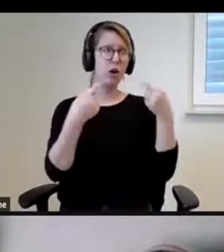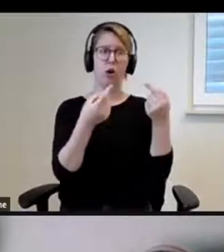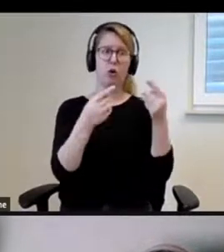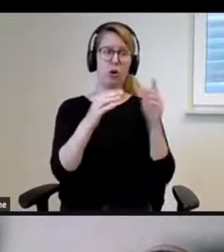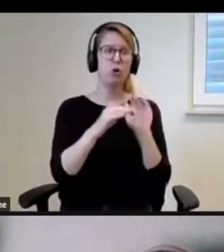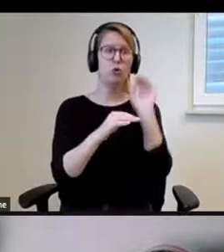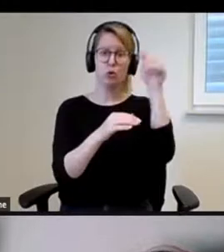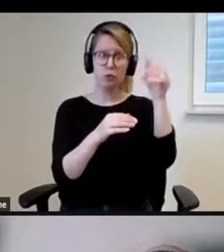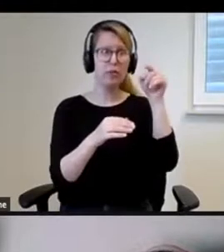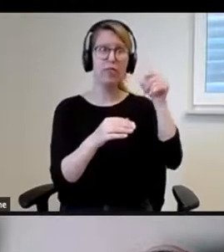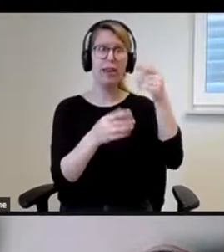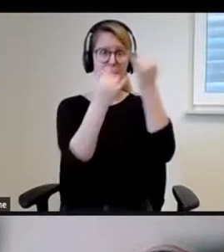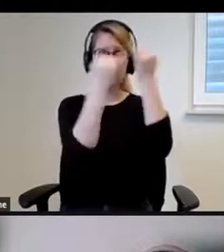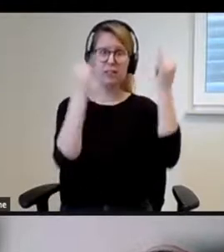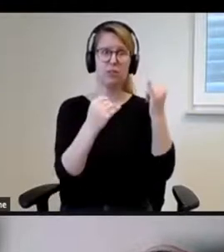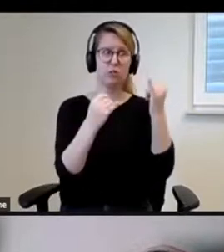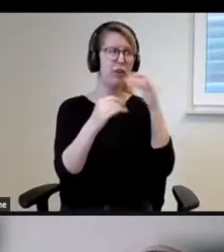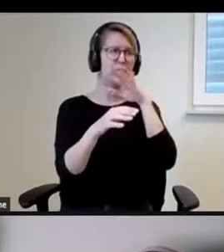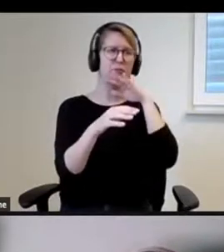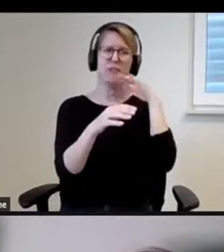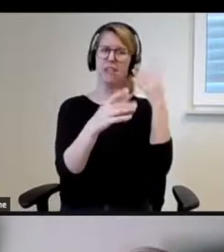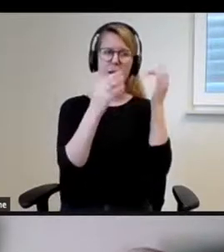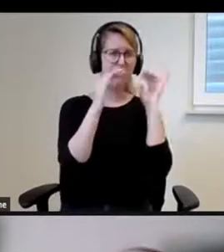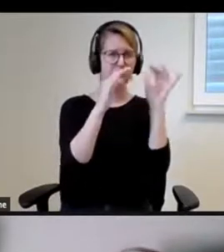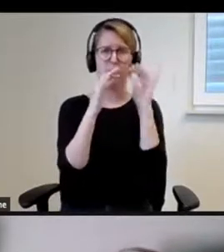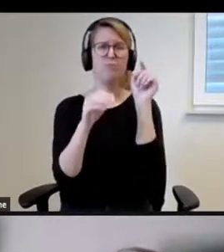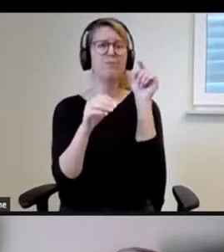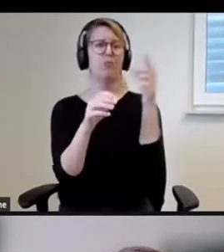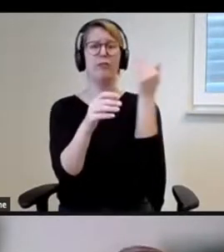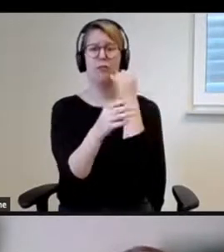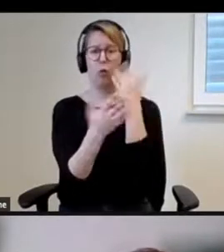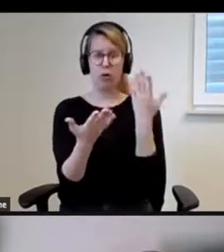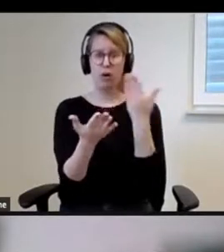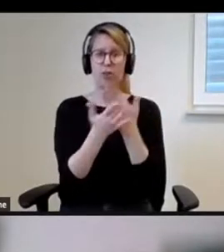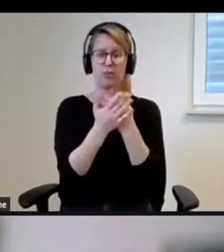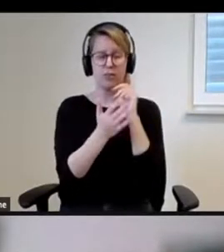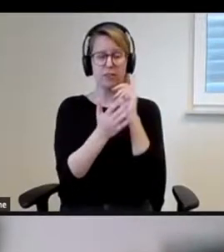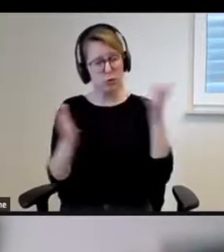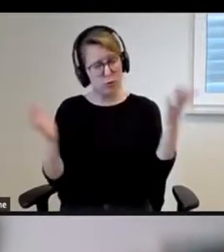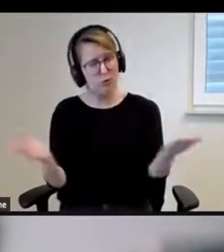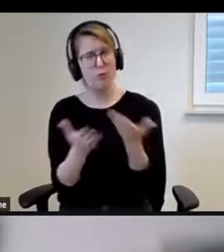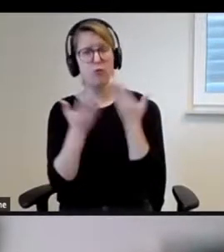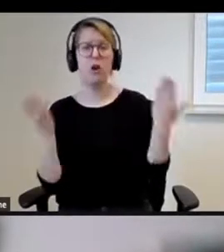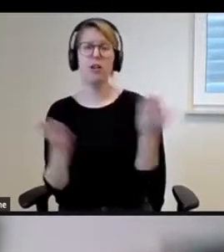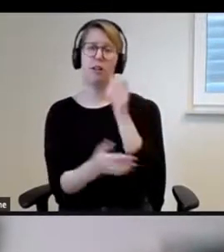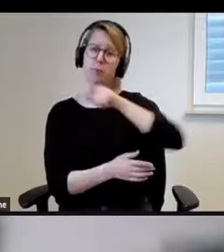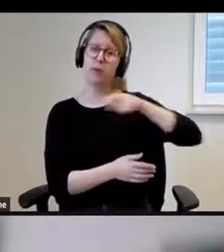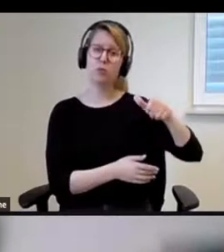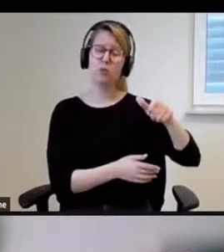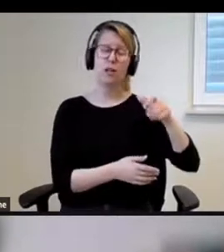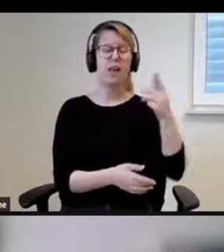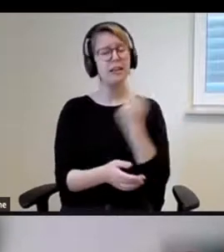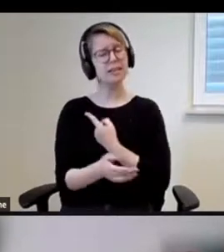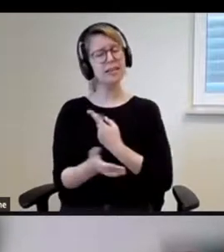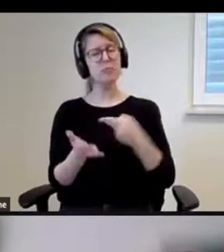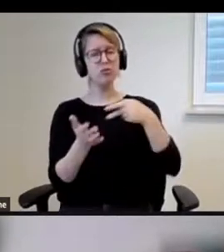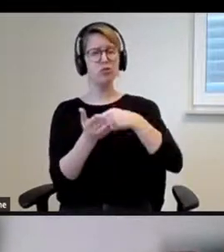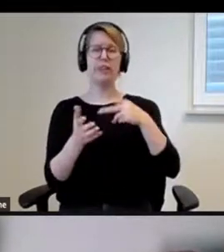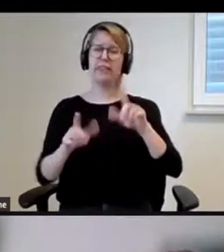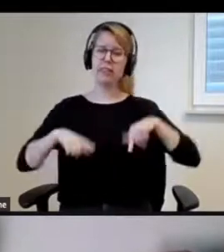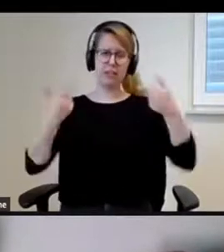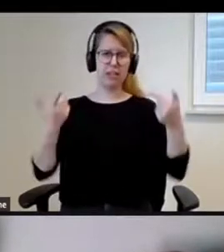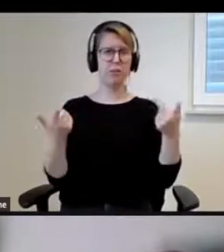promouvoir l'indépendance, de promouvoir plus de fonds pour des structures ouvertes et des structures où les gens peuvent